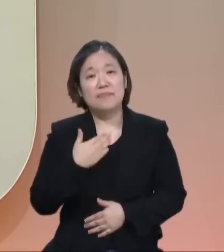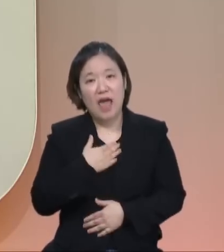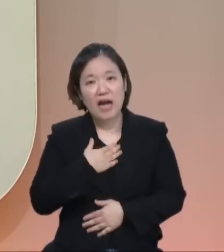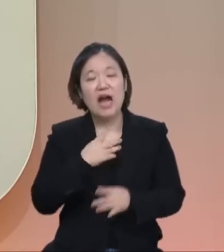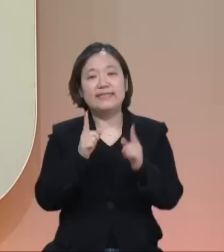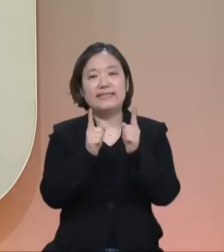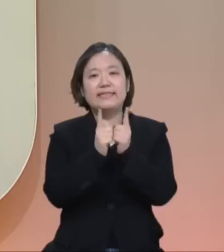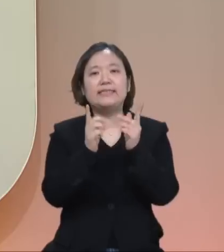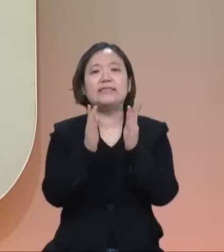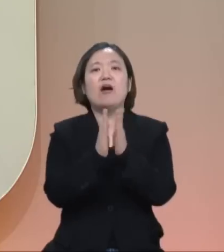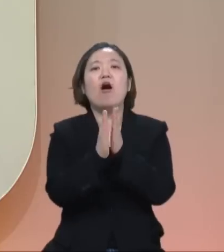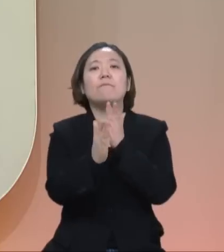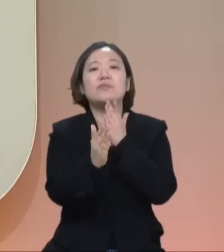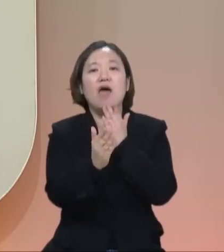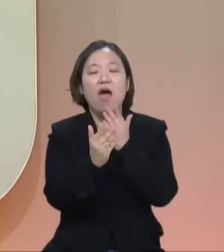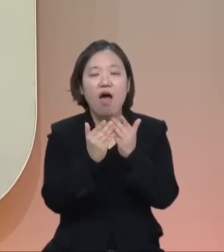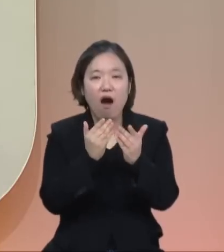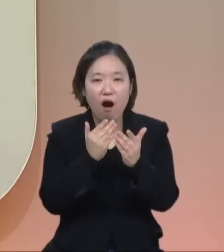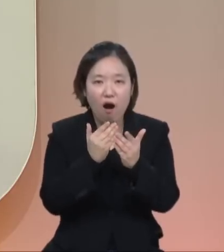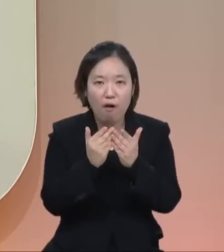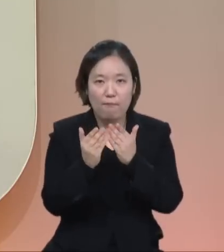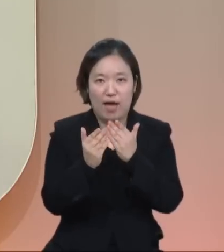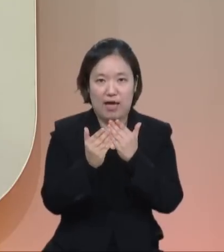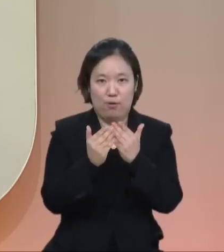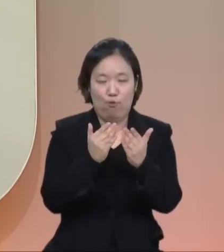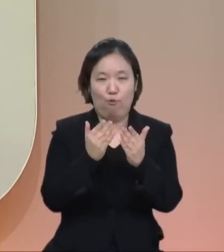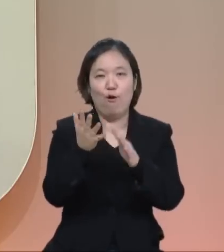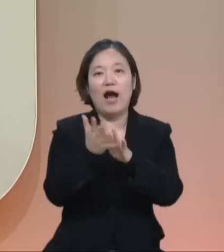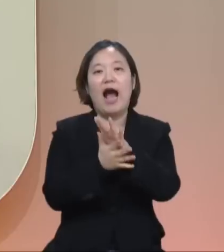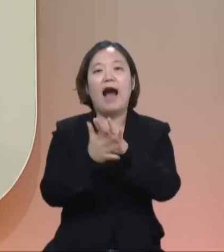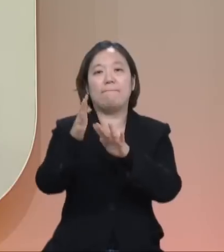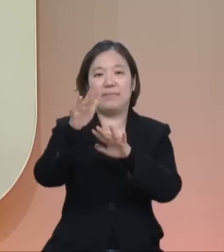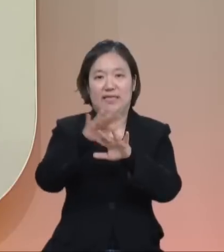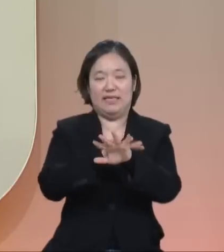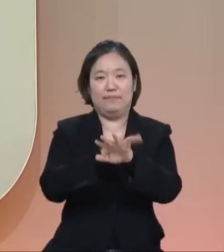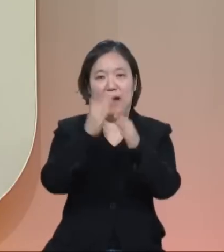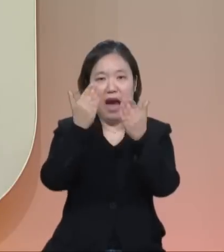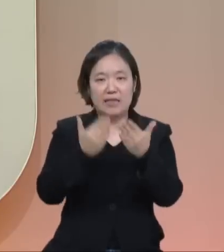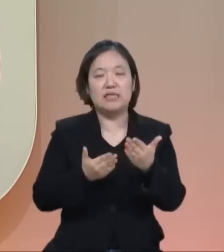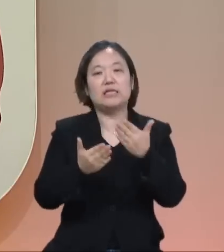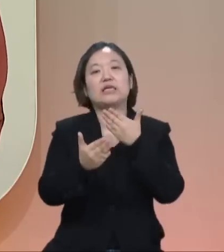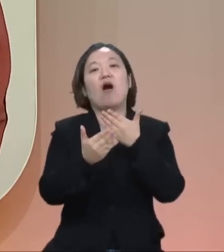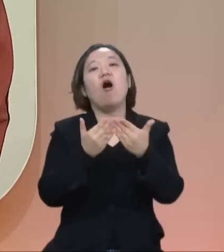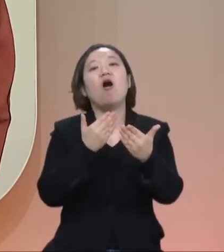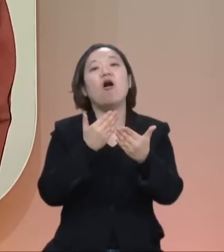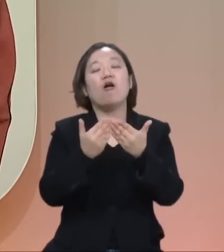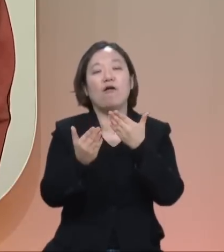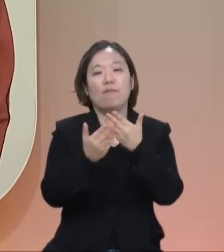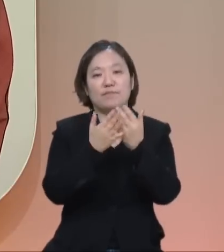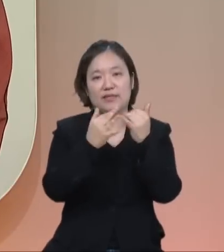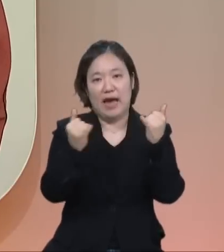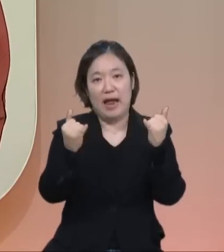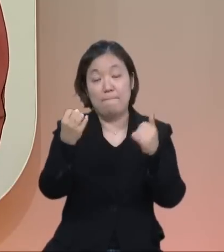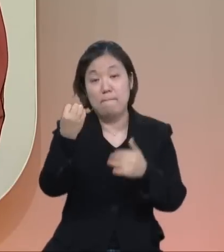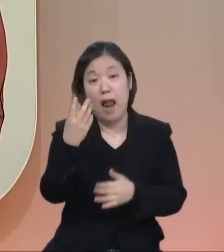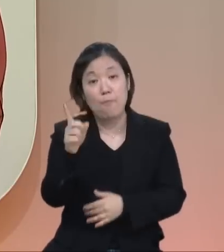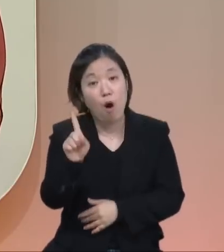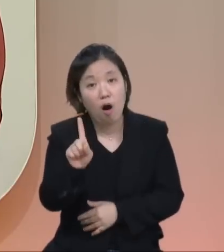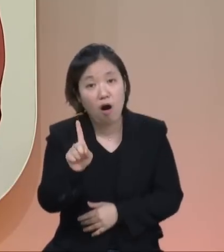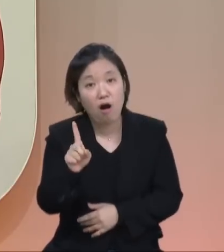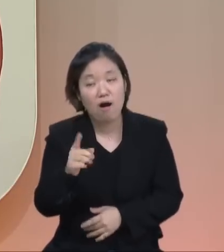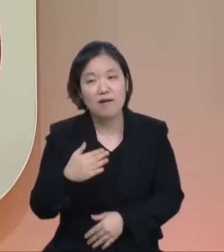직접 체험을 하시고 맛을 보시고 가피를 경험하신 분들이 한결같이 하시는 말씀이